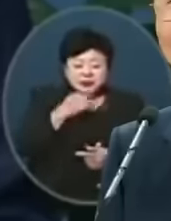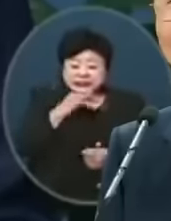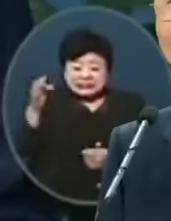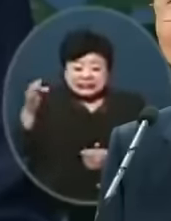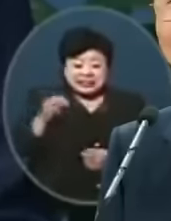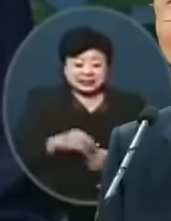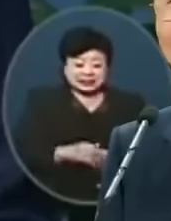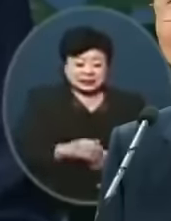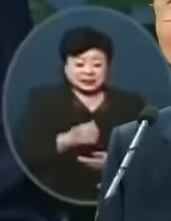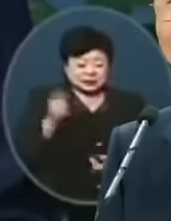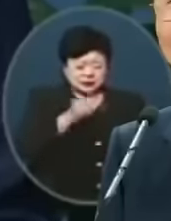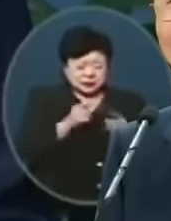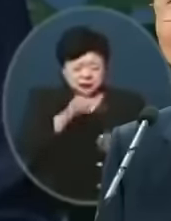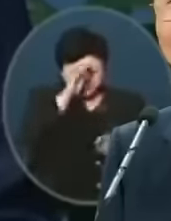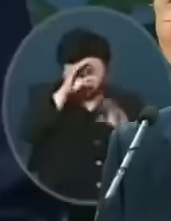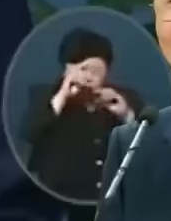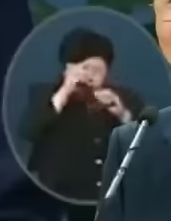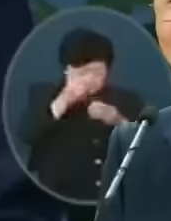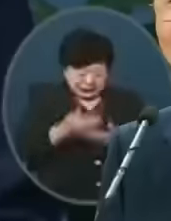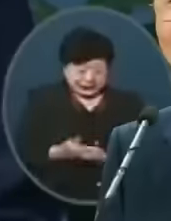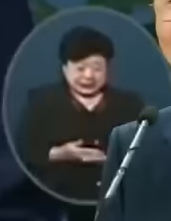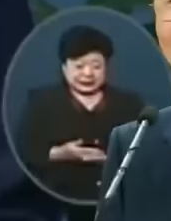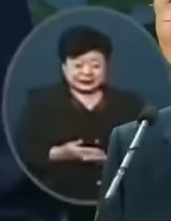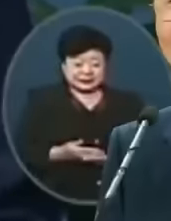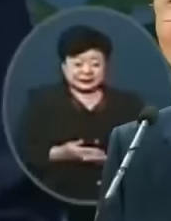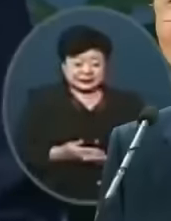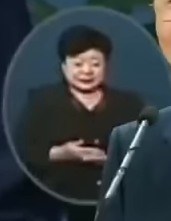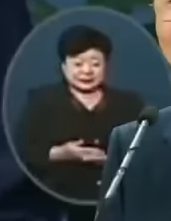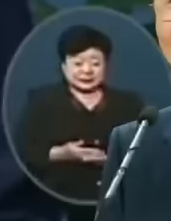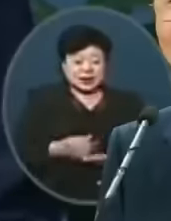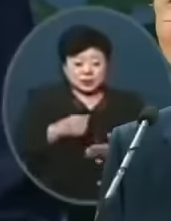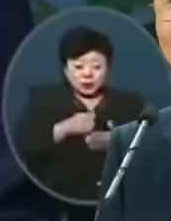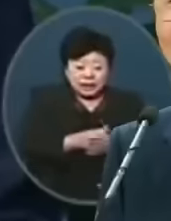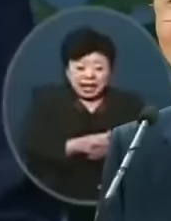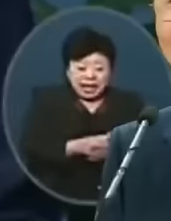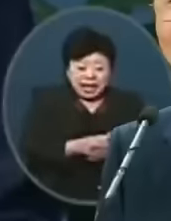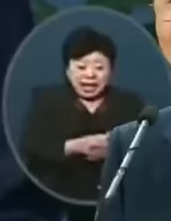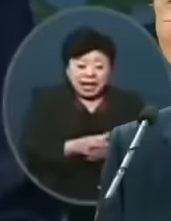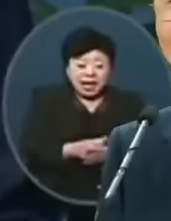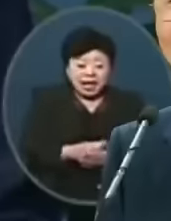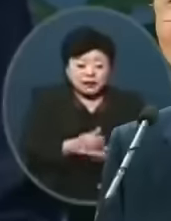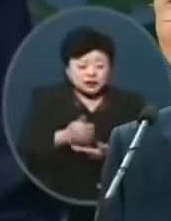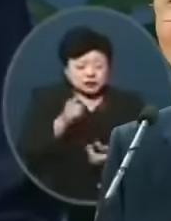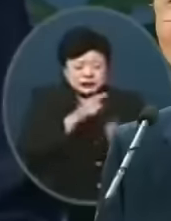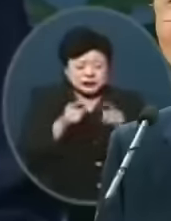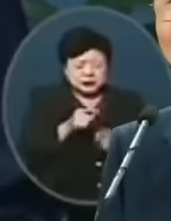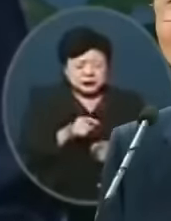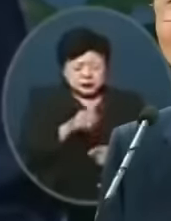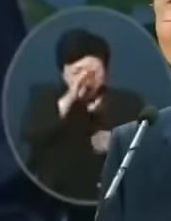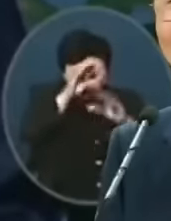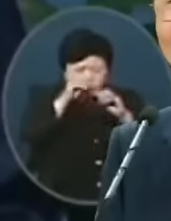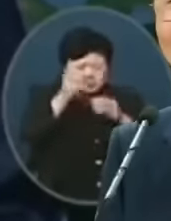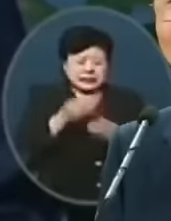것입니다. 제가 첫째가 마지막으로 내가 나음을 입었다. 용기야, 제가 첫째가 마지막으로 내가 나음을 입었다.